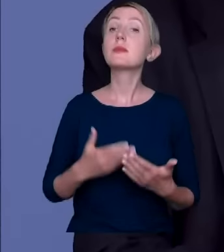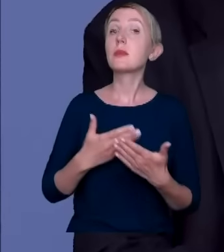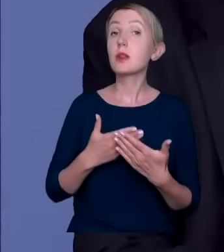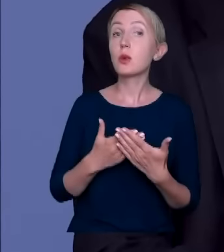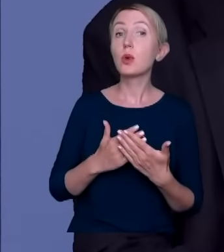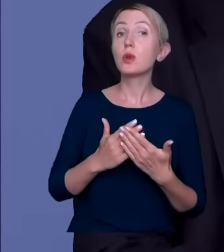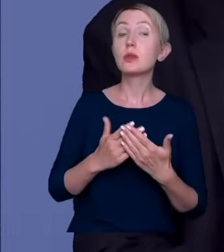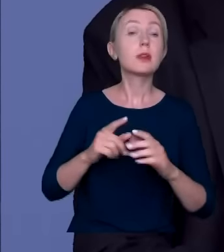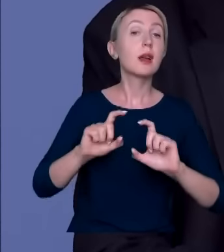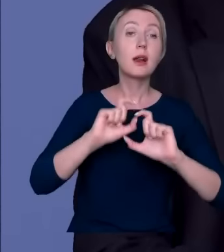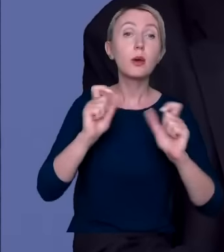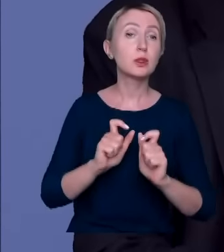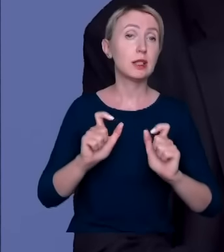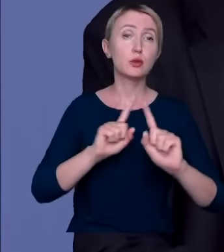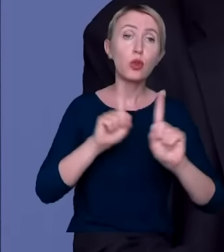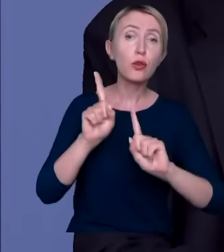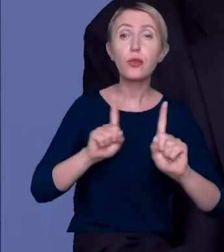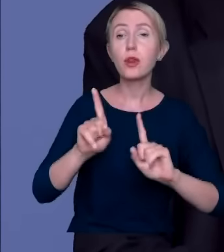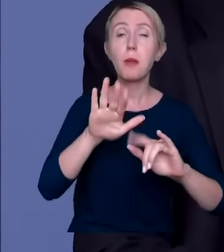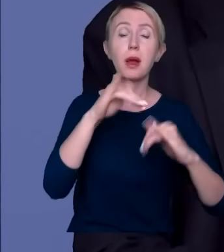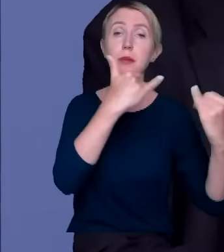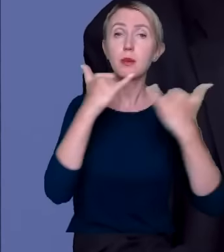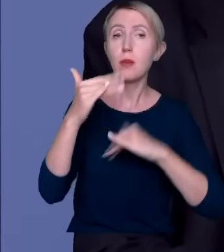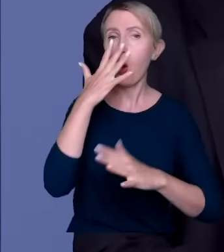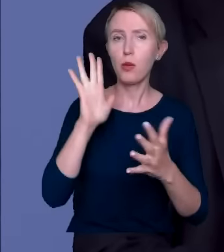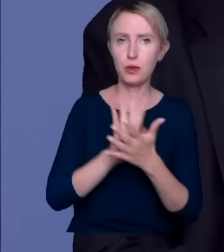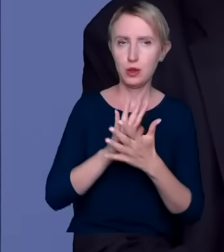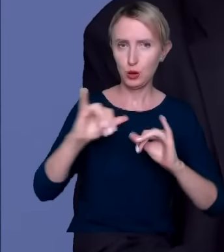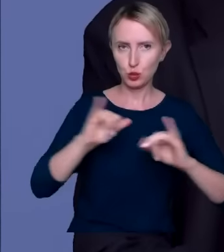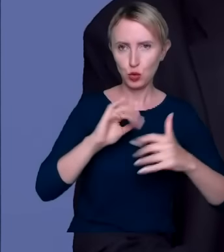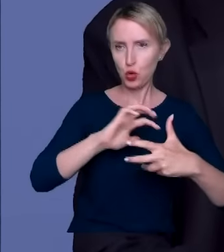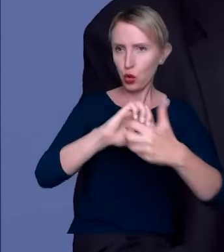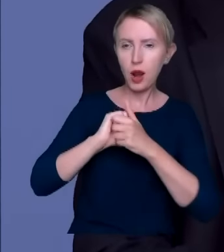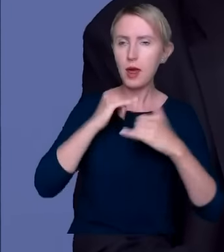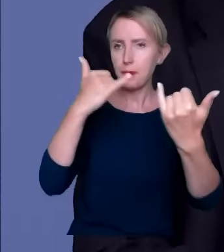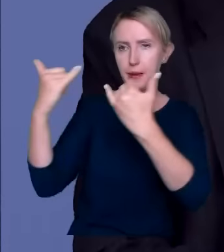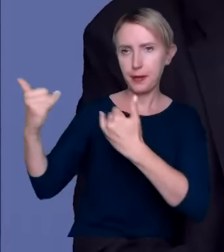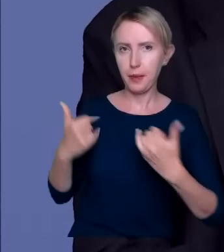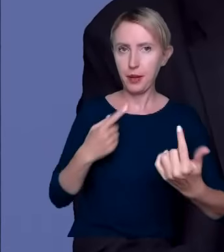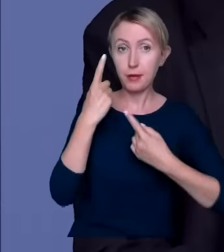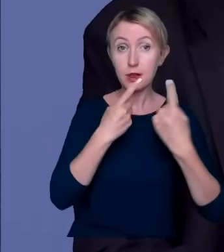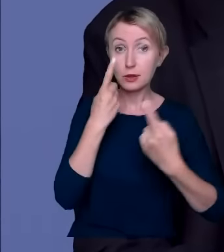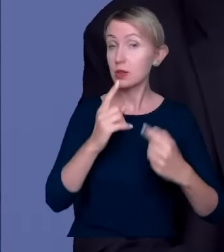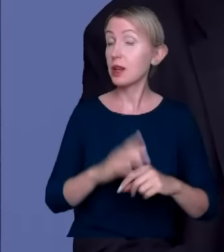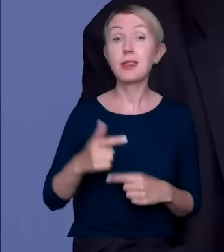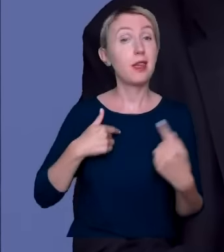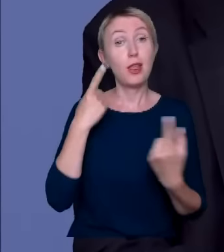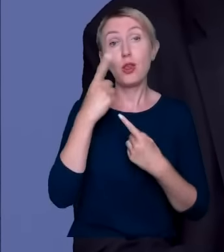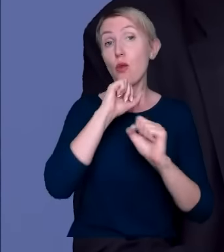róż są różne zdania w rządzie koalicyjnym więc absolutnie